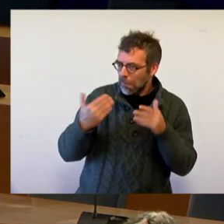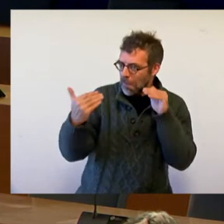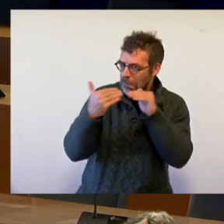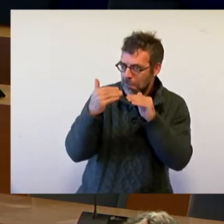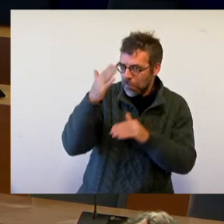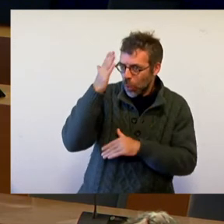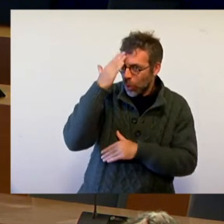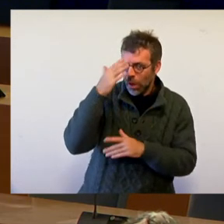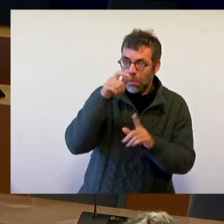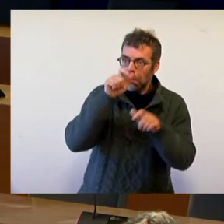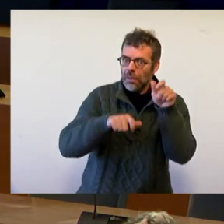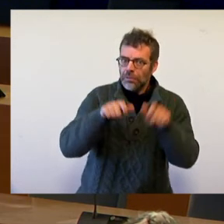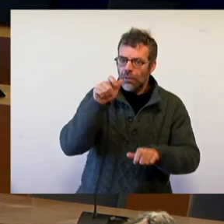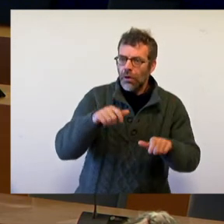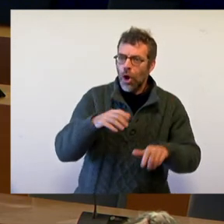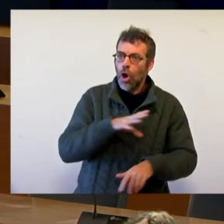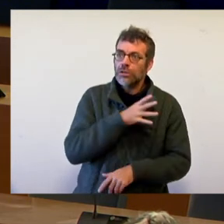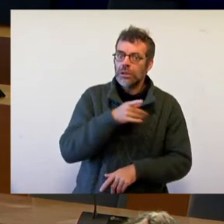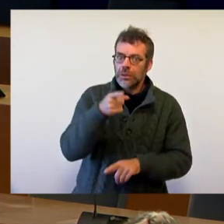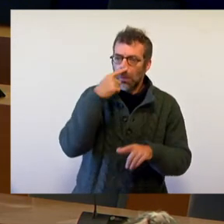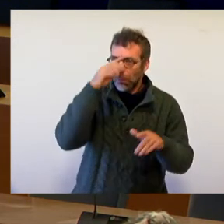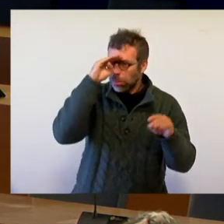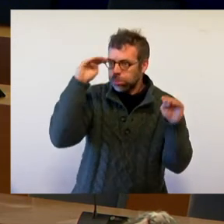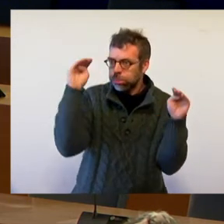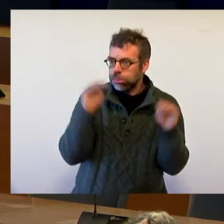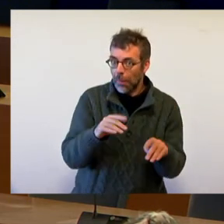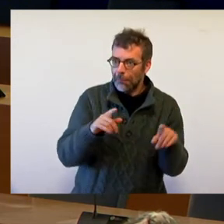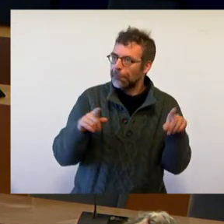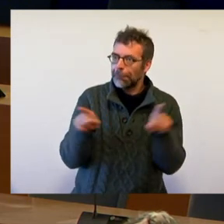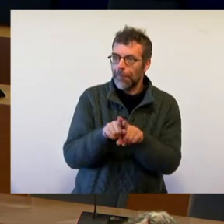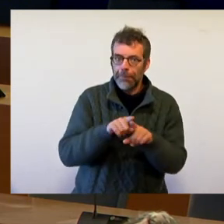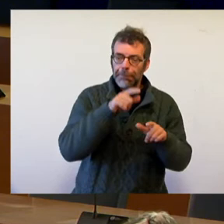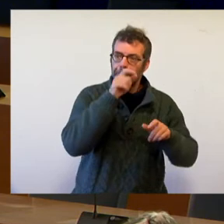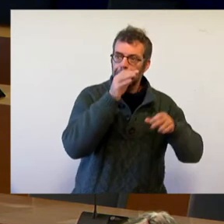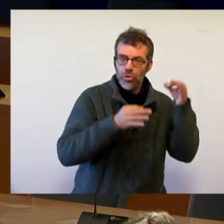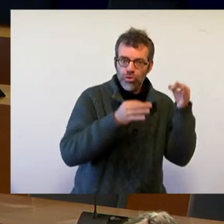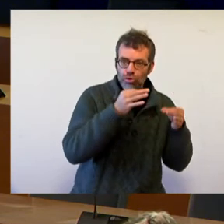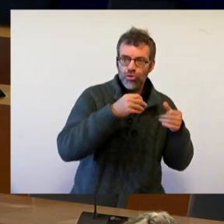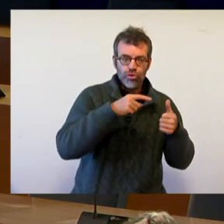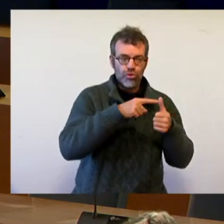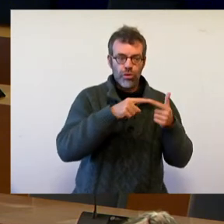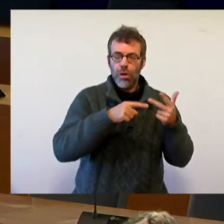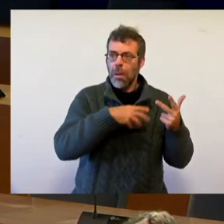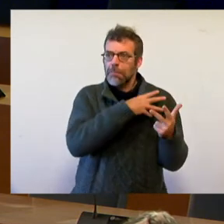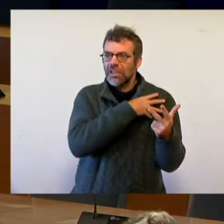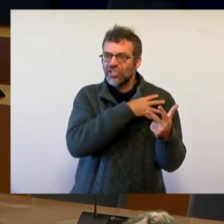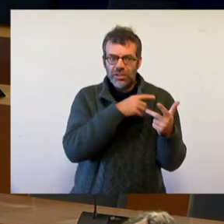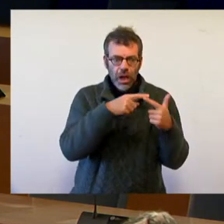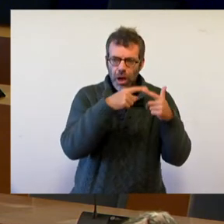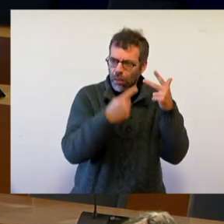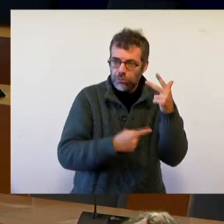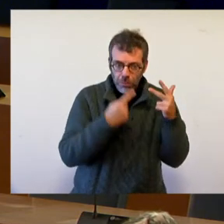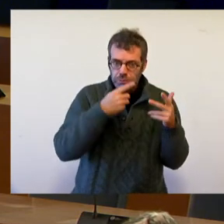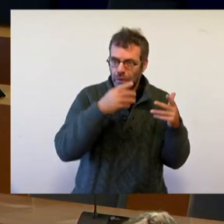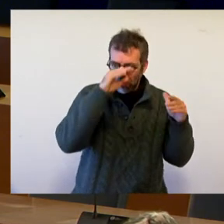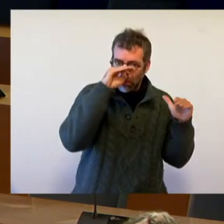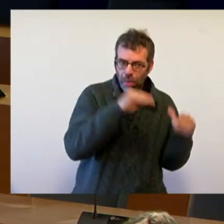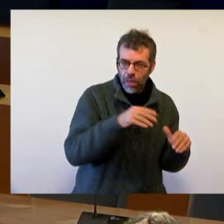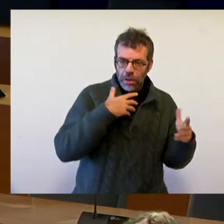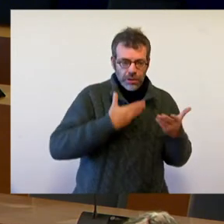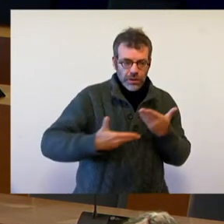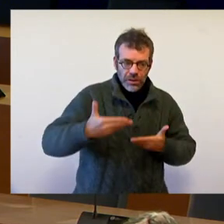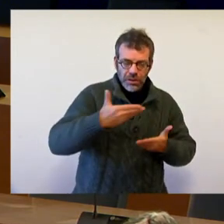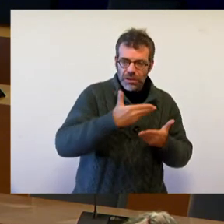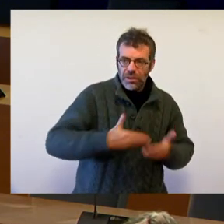enseignants sont tout aussi désespérés que les juges, que les magistrats. Vous pourriez citer la